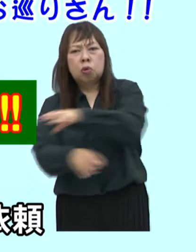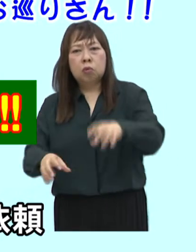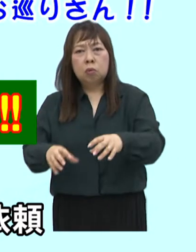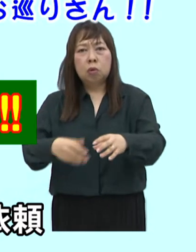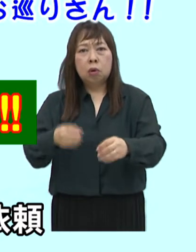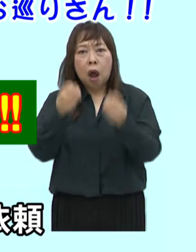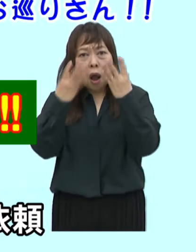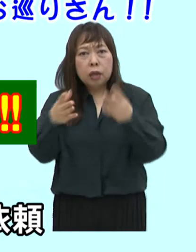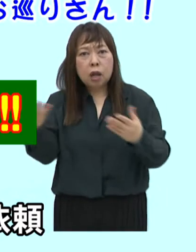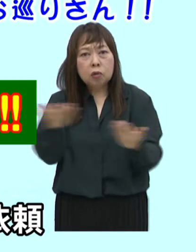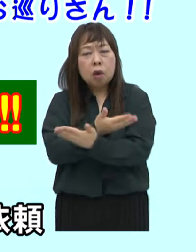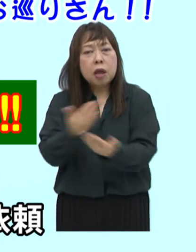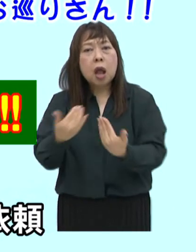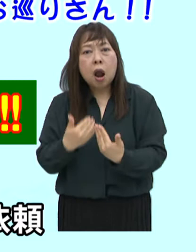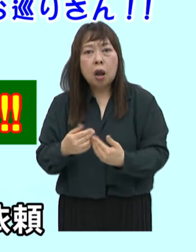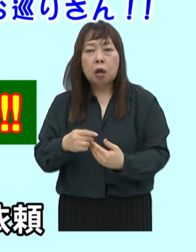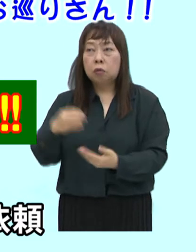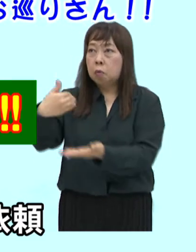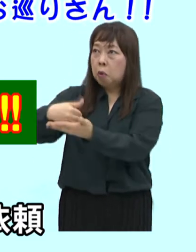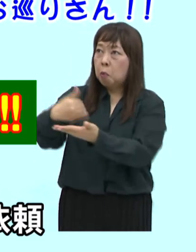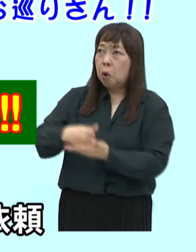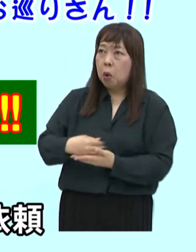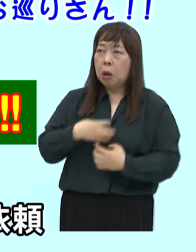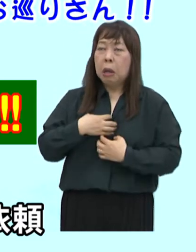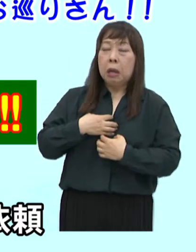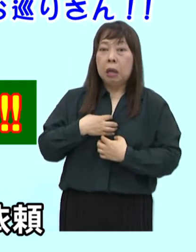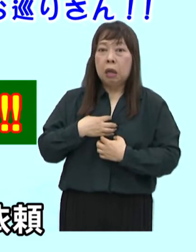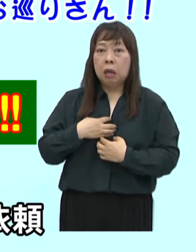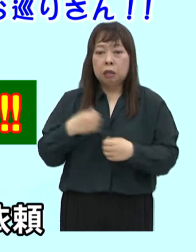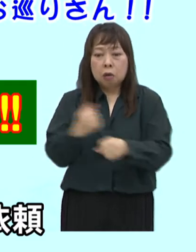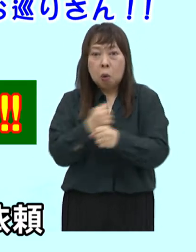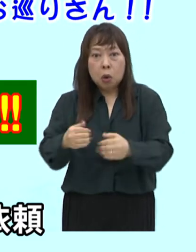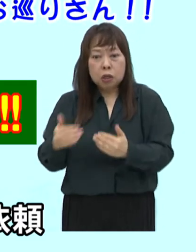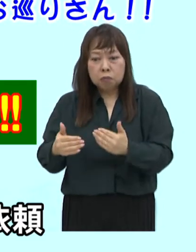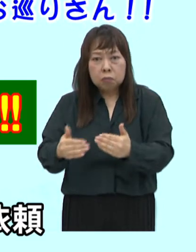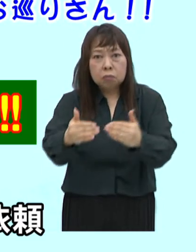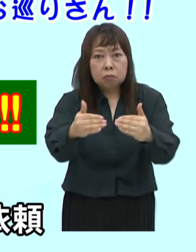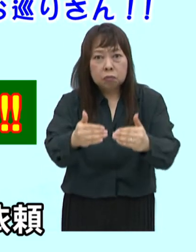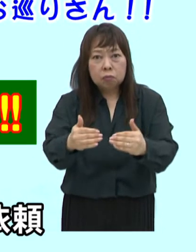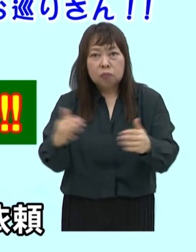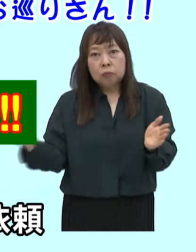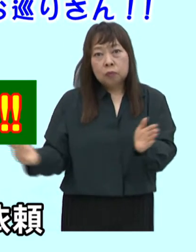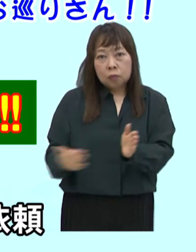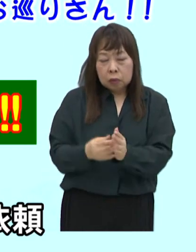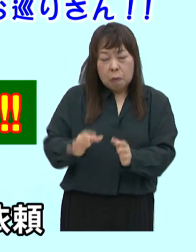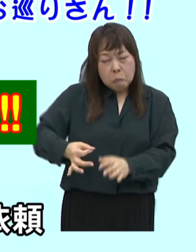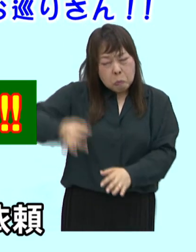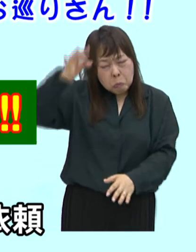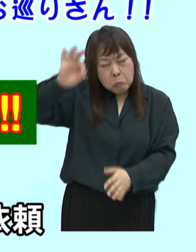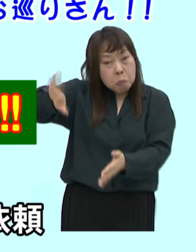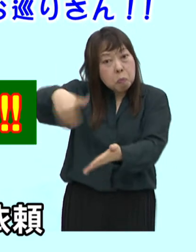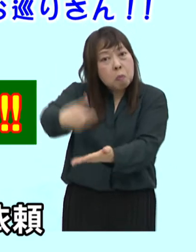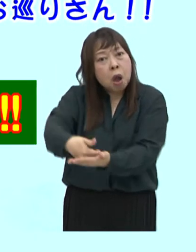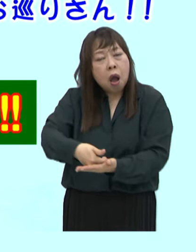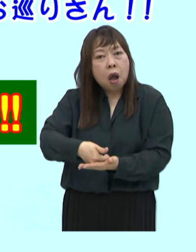不安を煽り、次々と工事を進め最終的に高額な請求をするケース